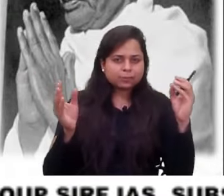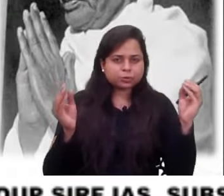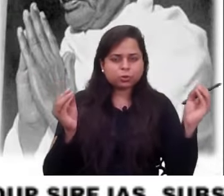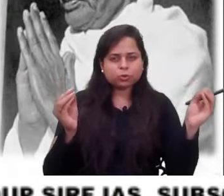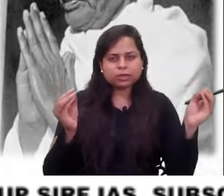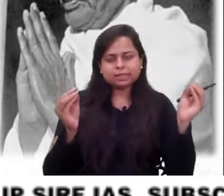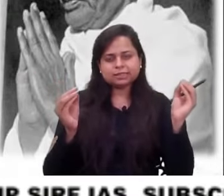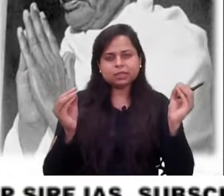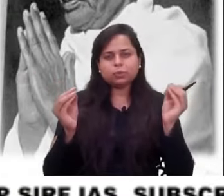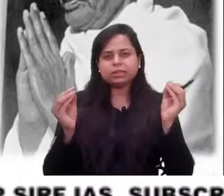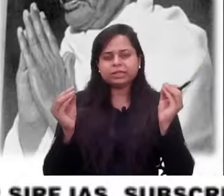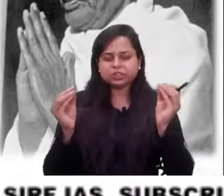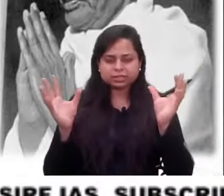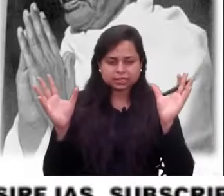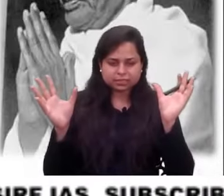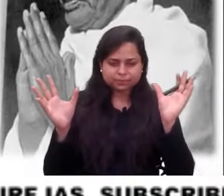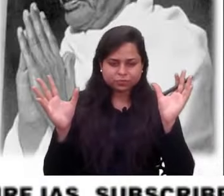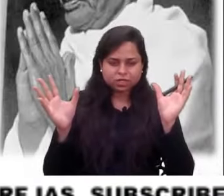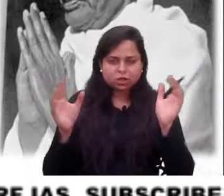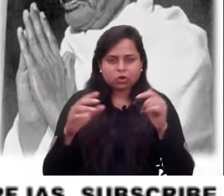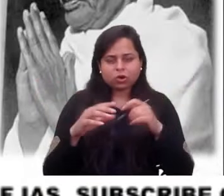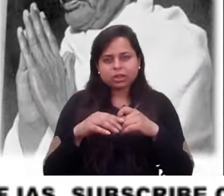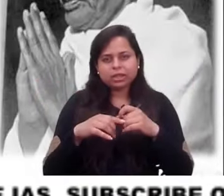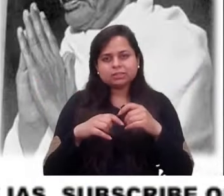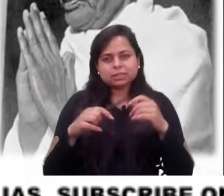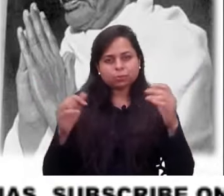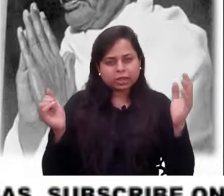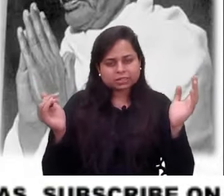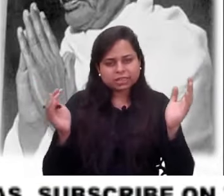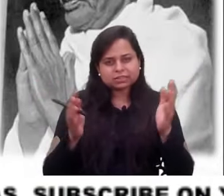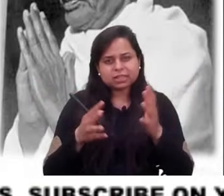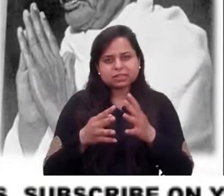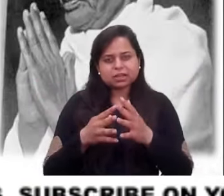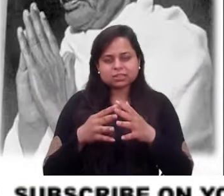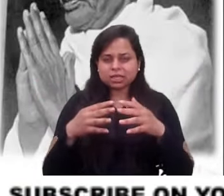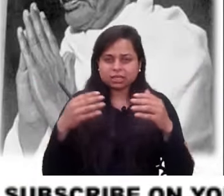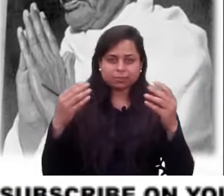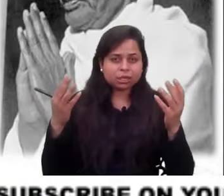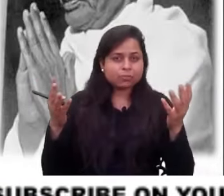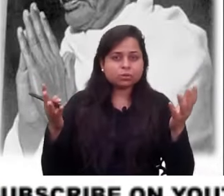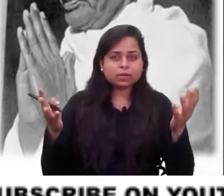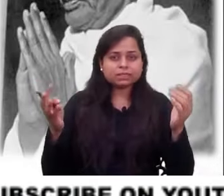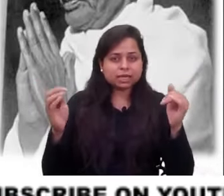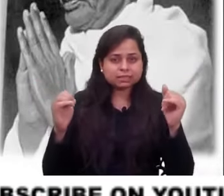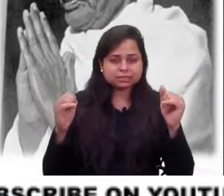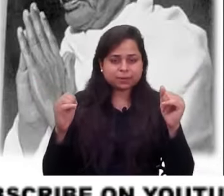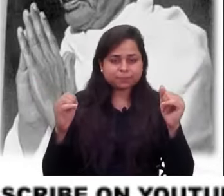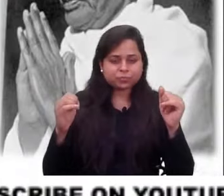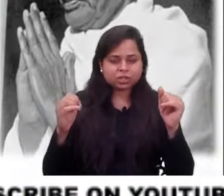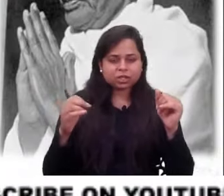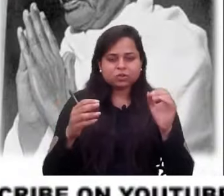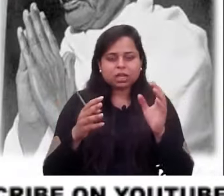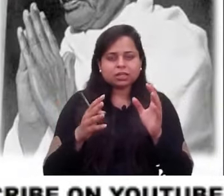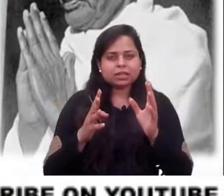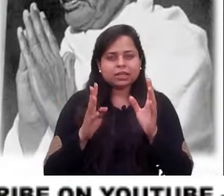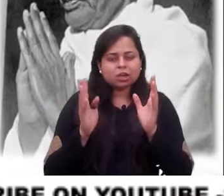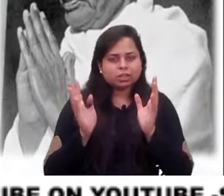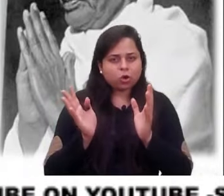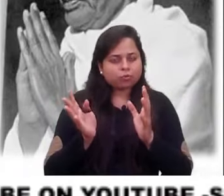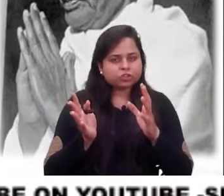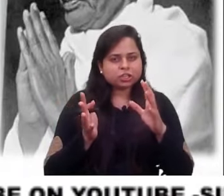सब्सक्राइब और सब को एक साथ रखा जाए यह बहुत बड़ा चैलेंज